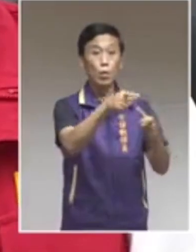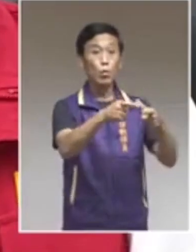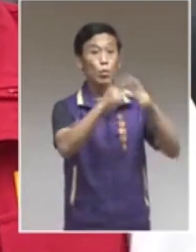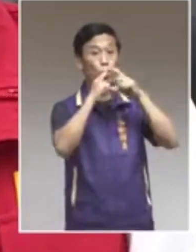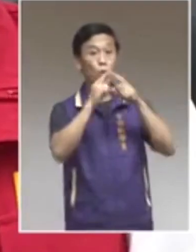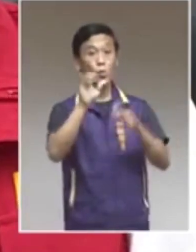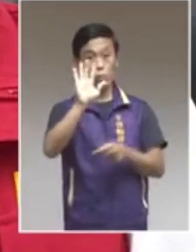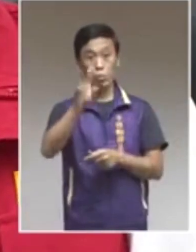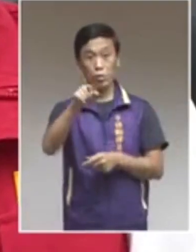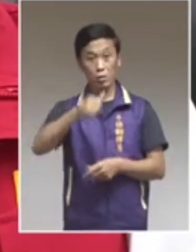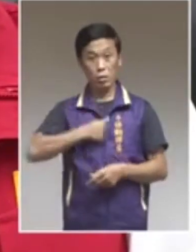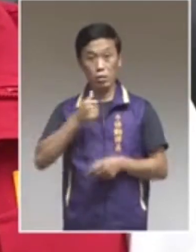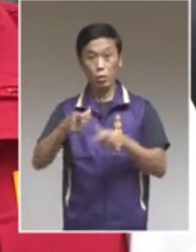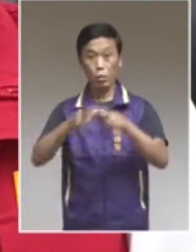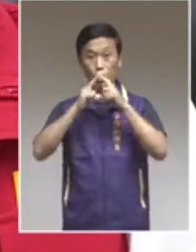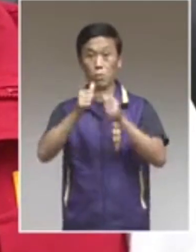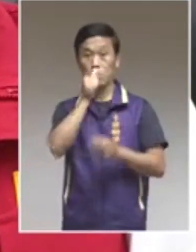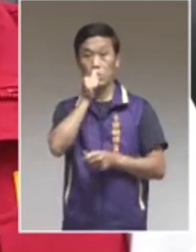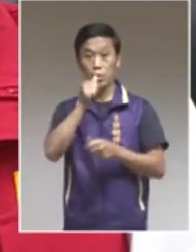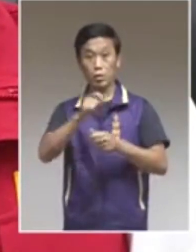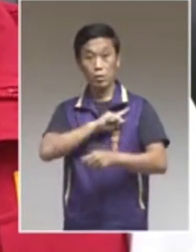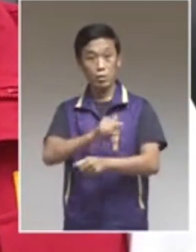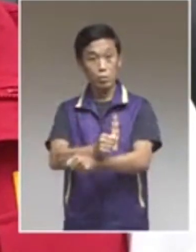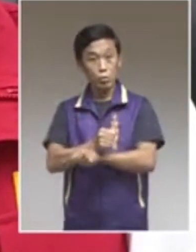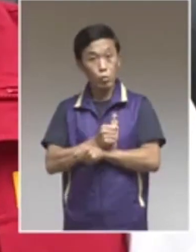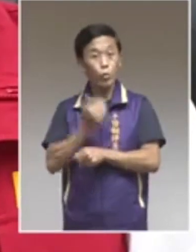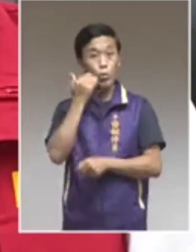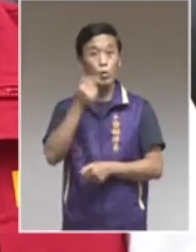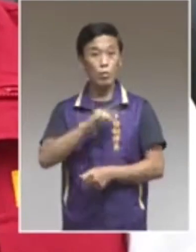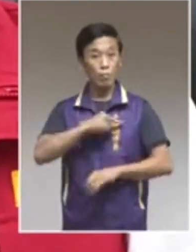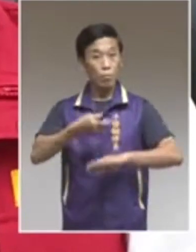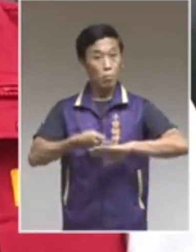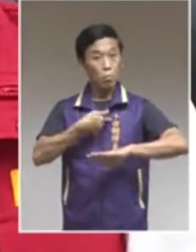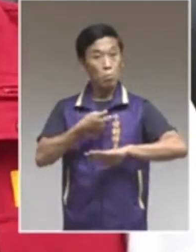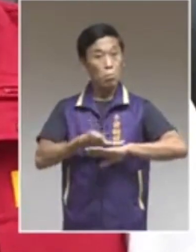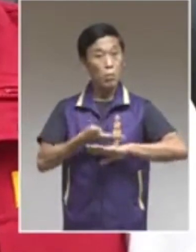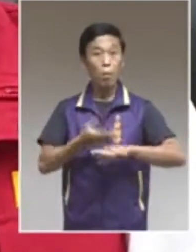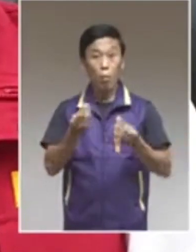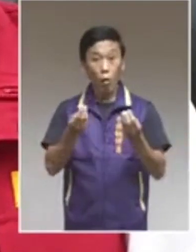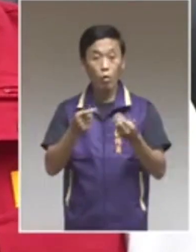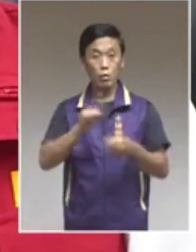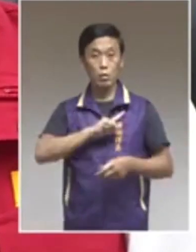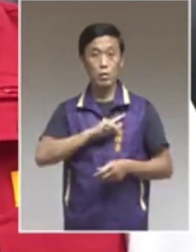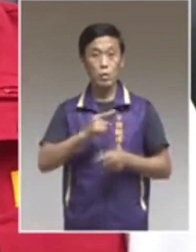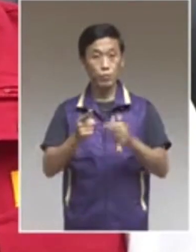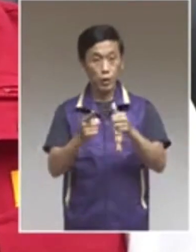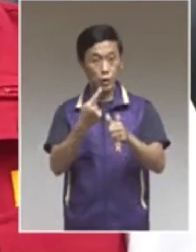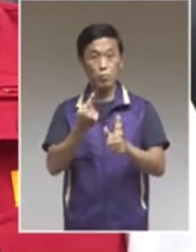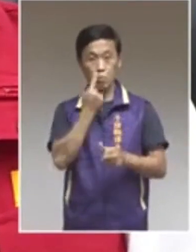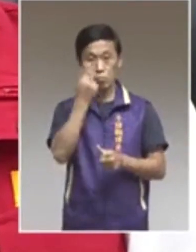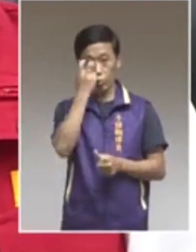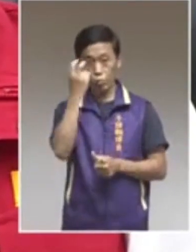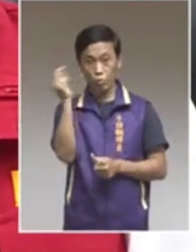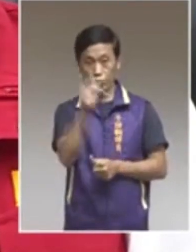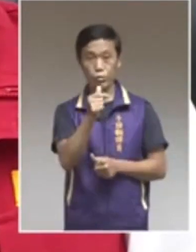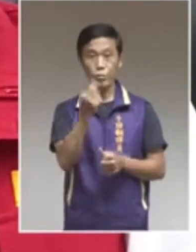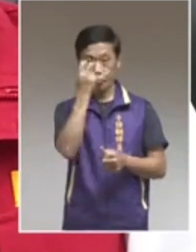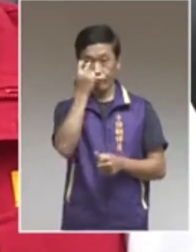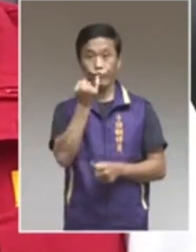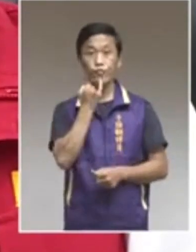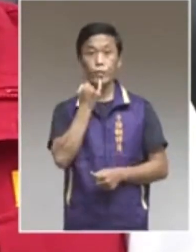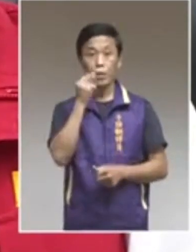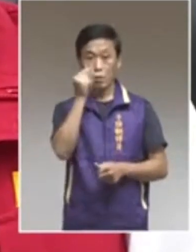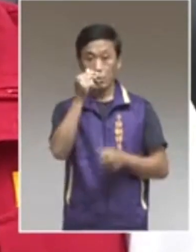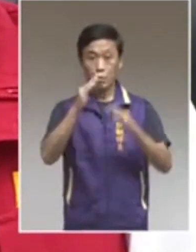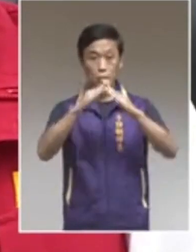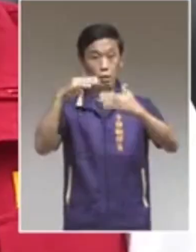来，那你真的回到家要特别小心。假如你不放心，那你可以先做快筛试剂，快筛。那尤